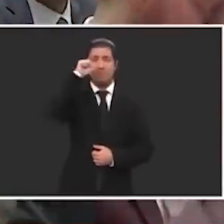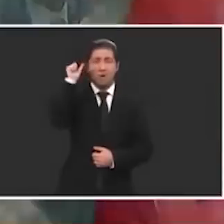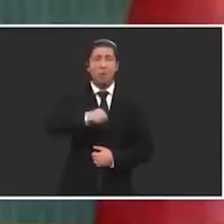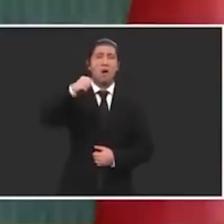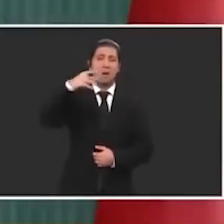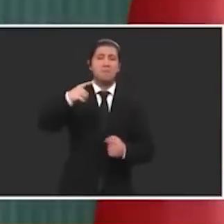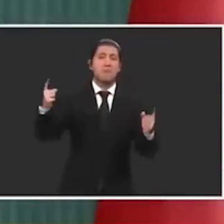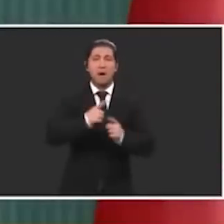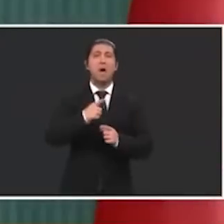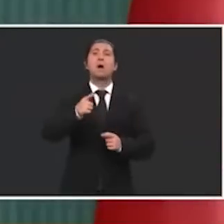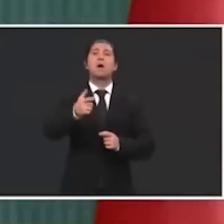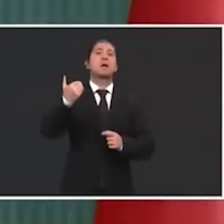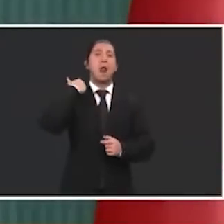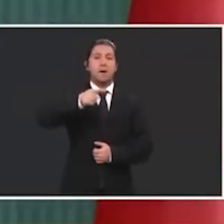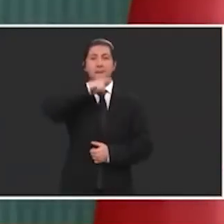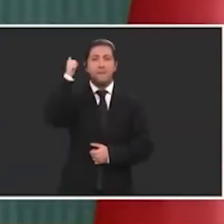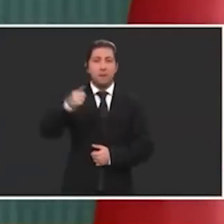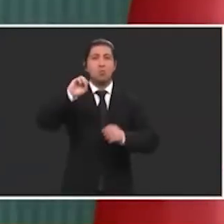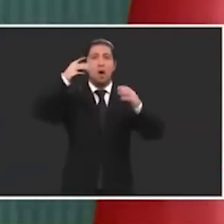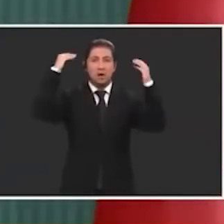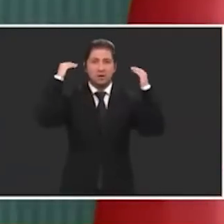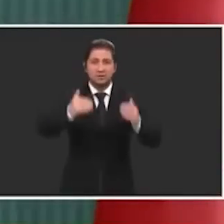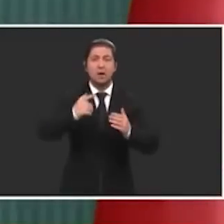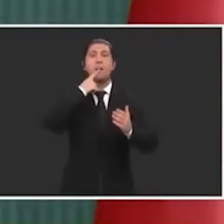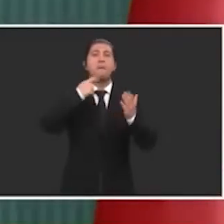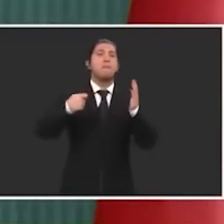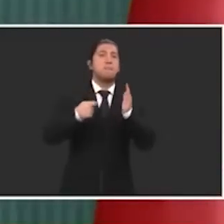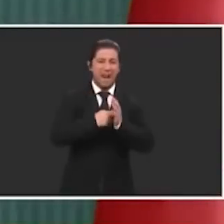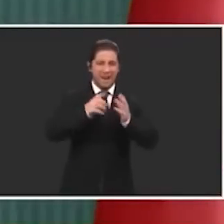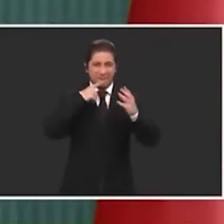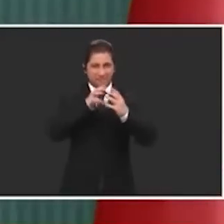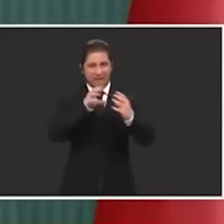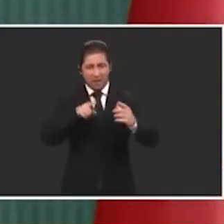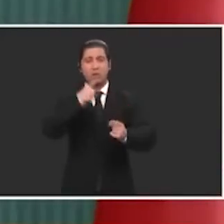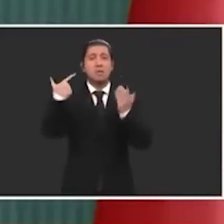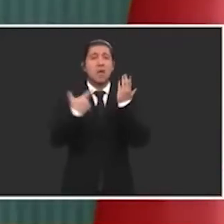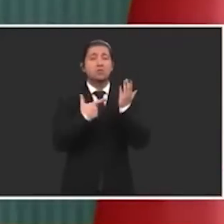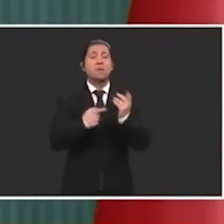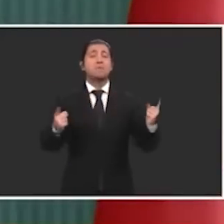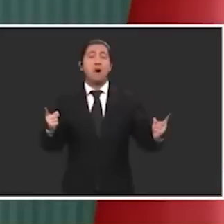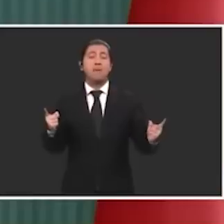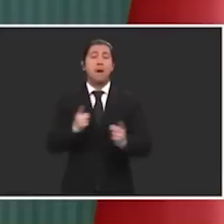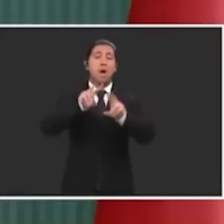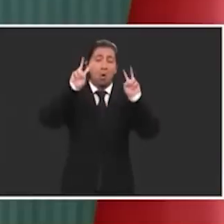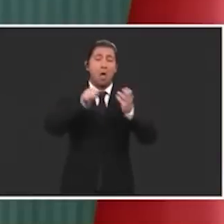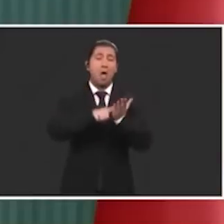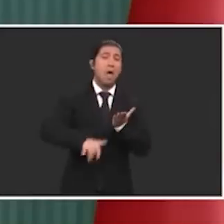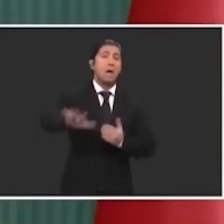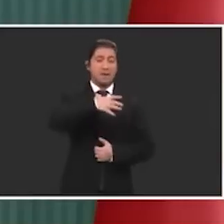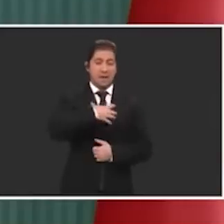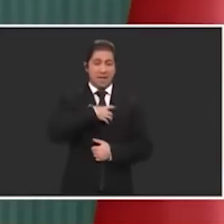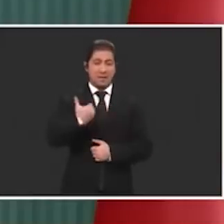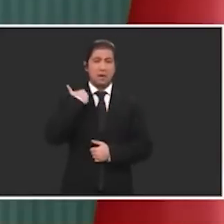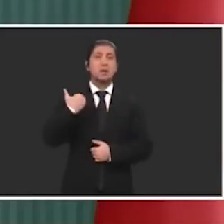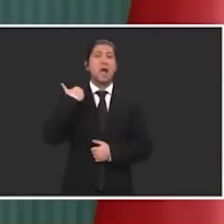petrole, yenilenebilir kaynaklardan batarya teknolojilerine kadar her konuda kendimize